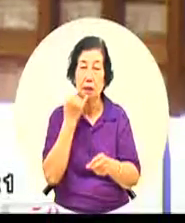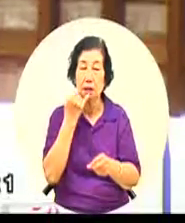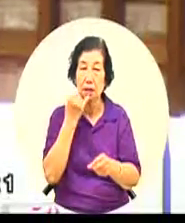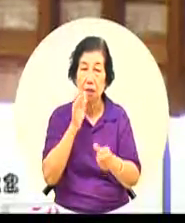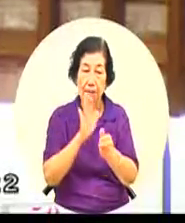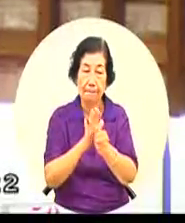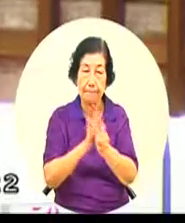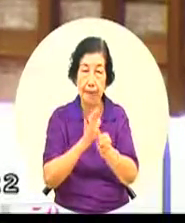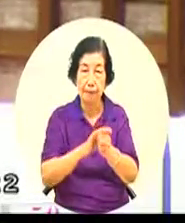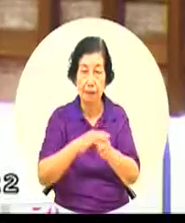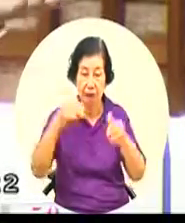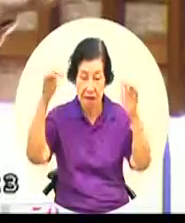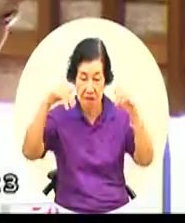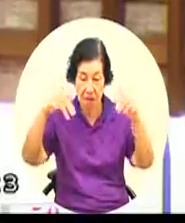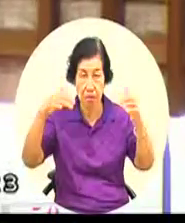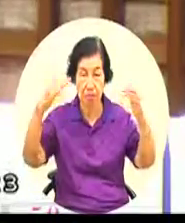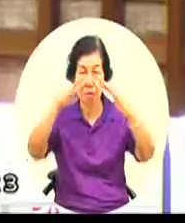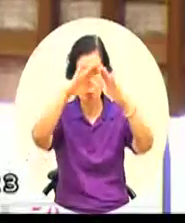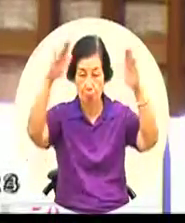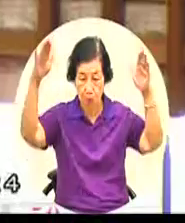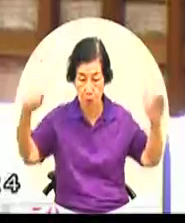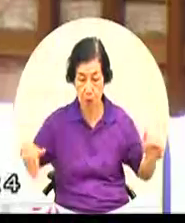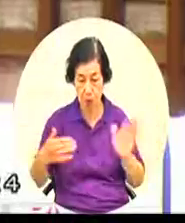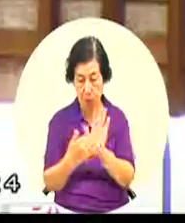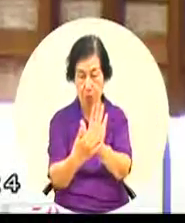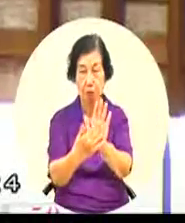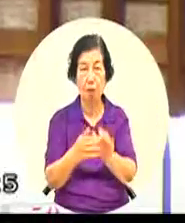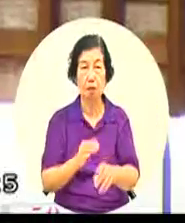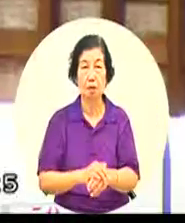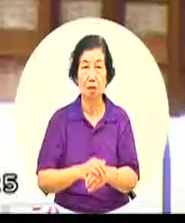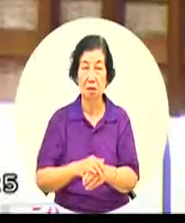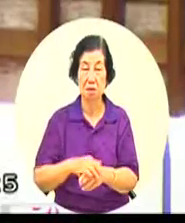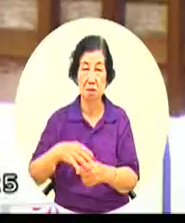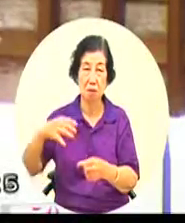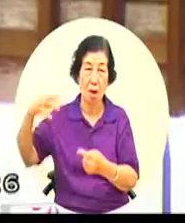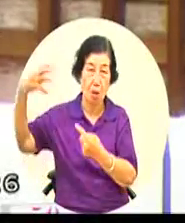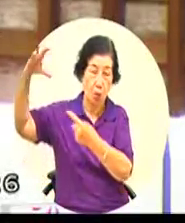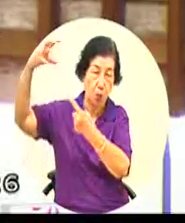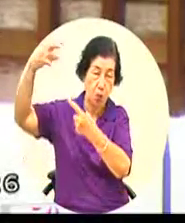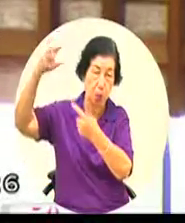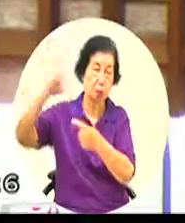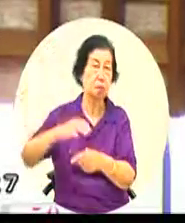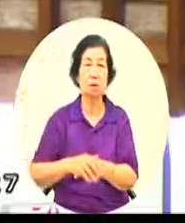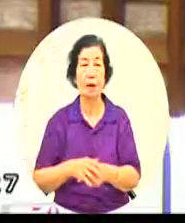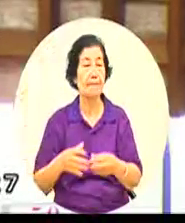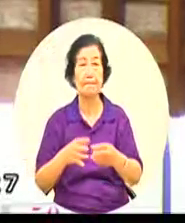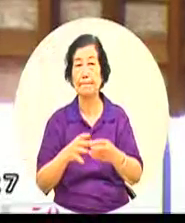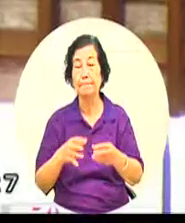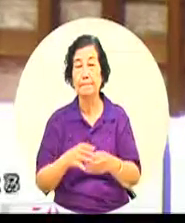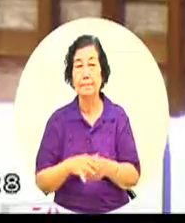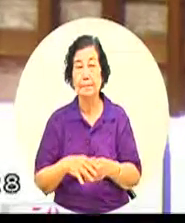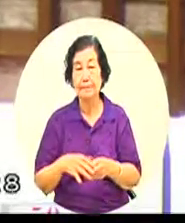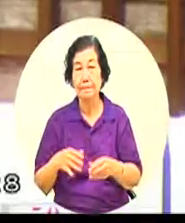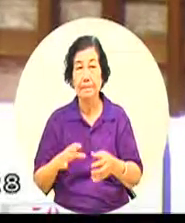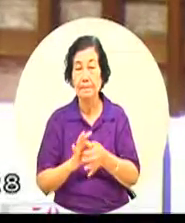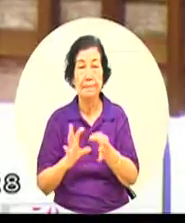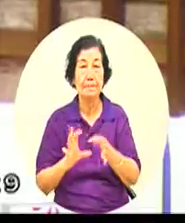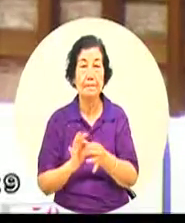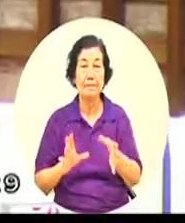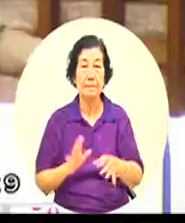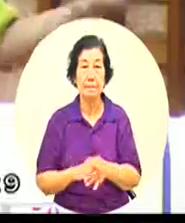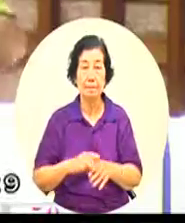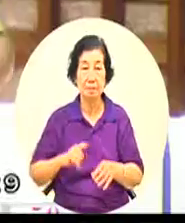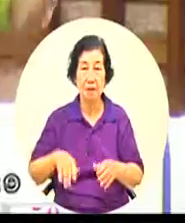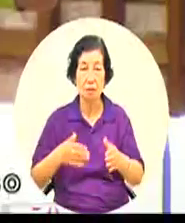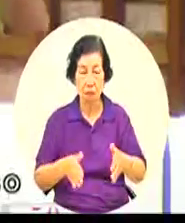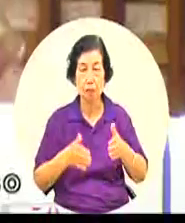就对了啦。好、哦，这个他们还不怕晒，哎，拢无重要。啊，因底下甲欢迎我嘛讲，足这个、确实有需要，